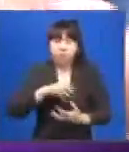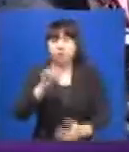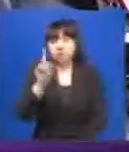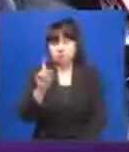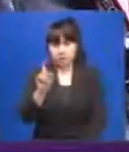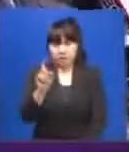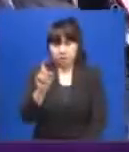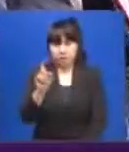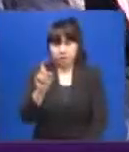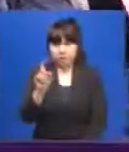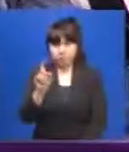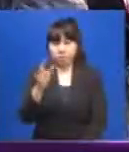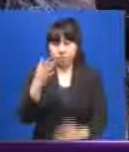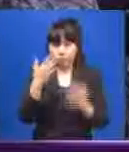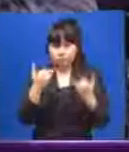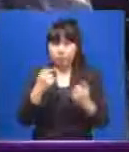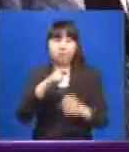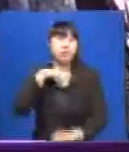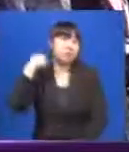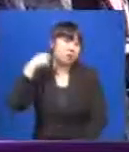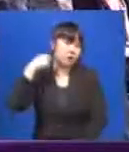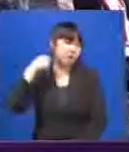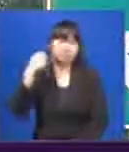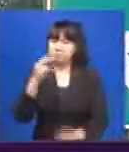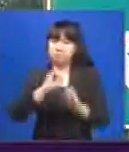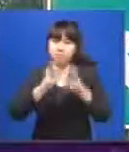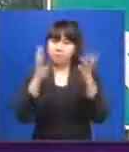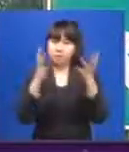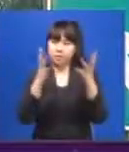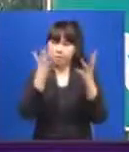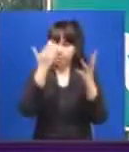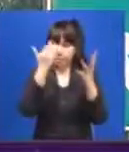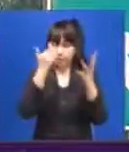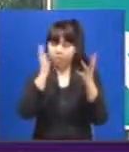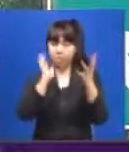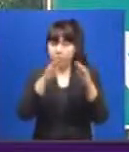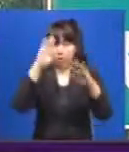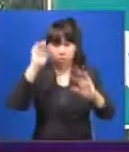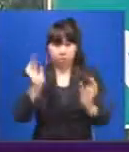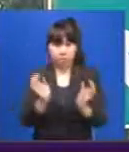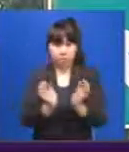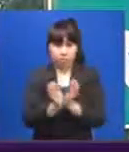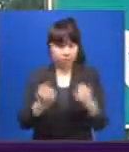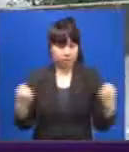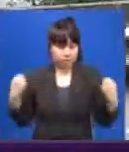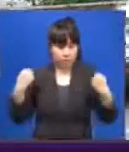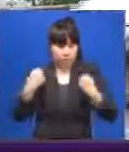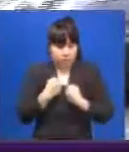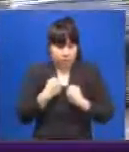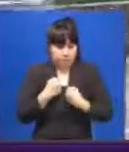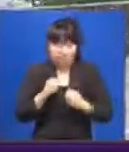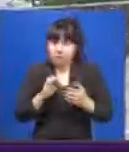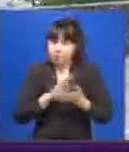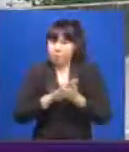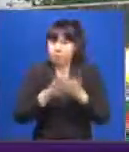ส่วนร่องรอยการถูกรัฐนั้นไม่ชัดเจนเนื่องจากดาบตำรวจมนต์ชัยค่ะใส่เสื้อผ้าที่รัดกุม